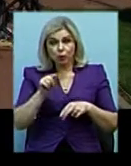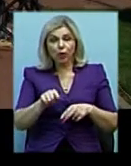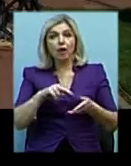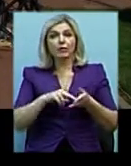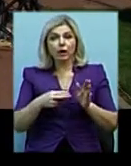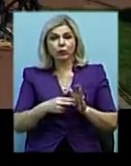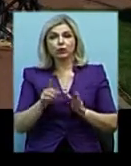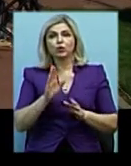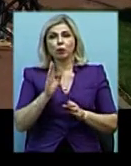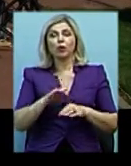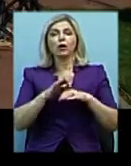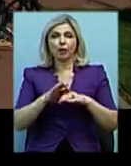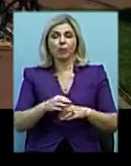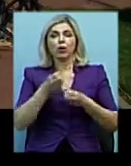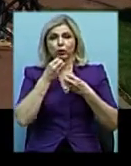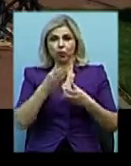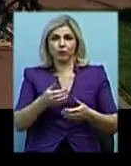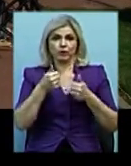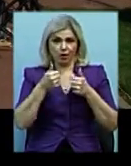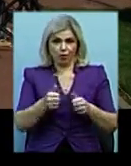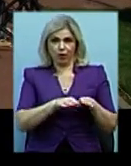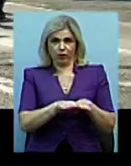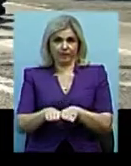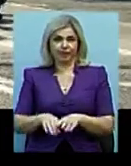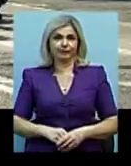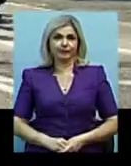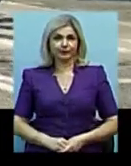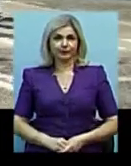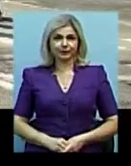на доброму, гарному рівні.